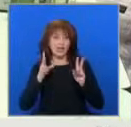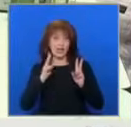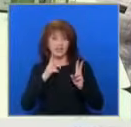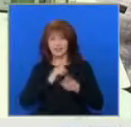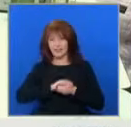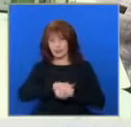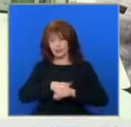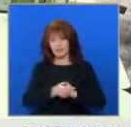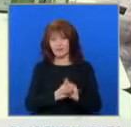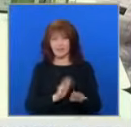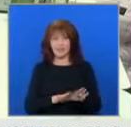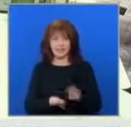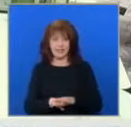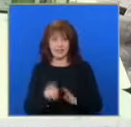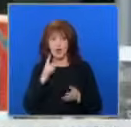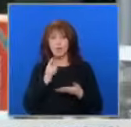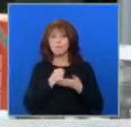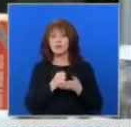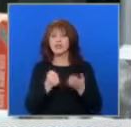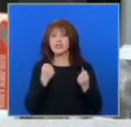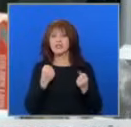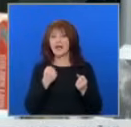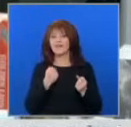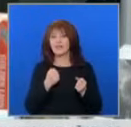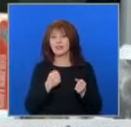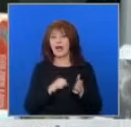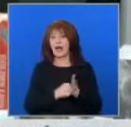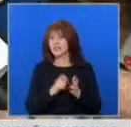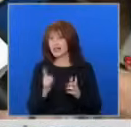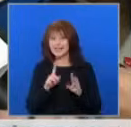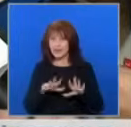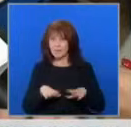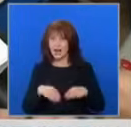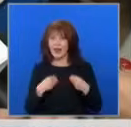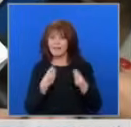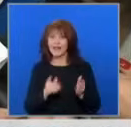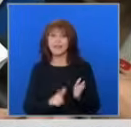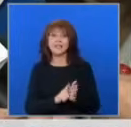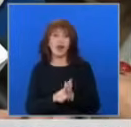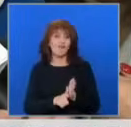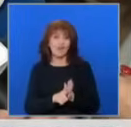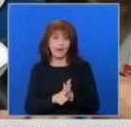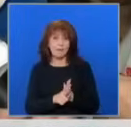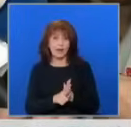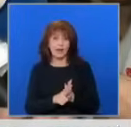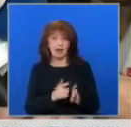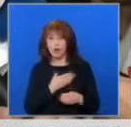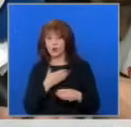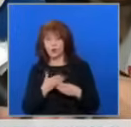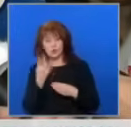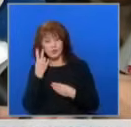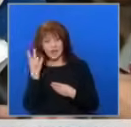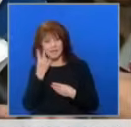Така е, например, бюджета на здравната каса, който не се приева в комисия и се даде време, днес разбрахте за какво, докато се разберат